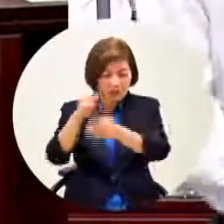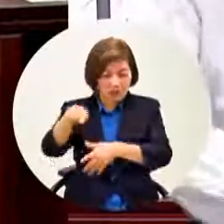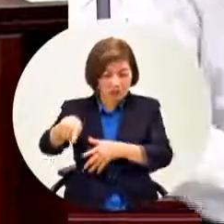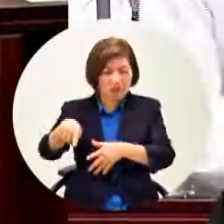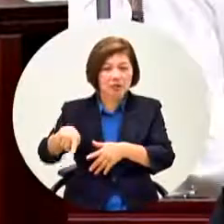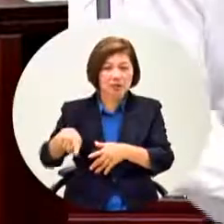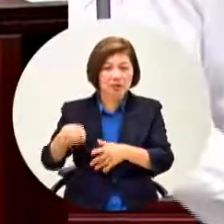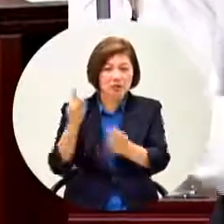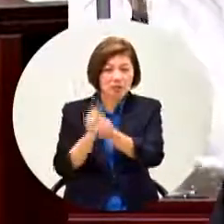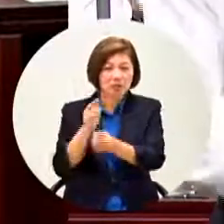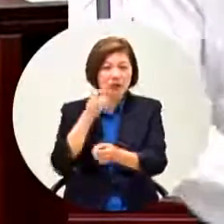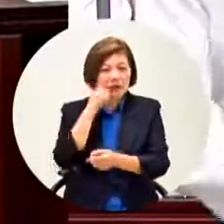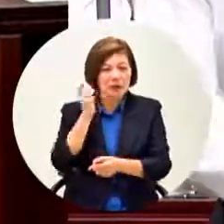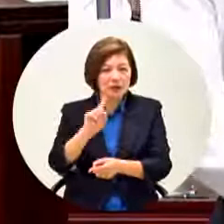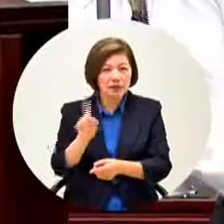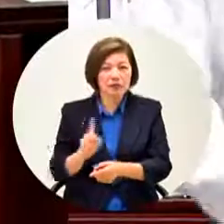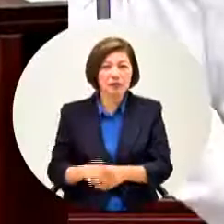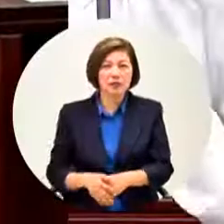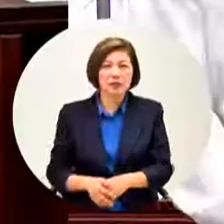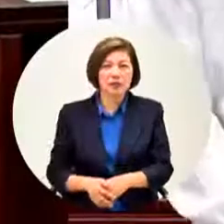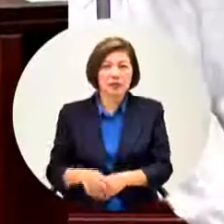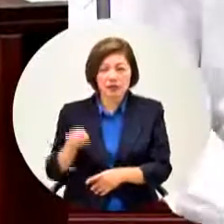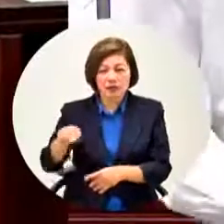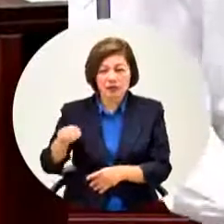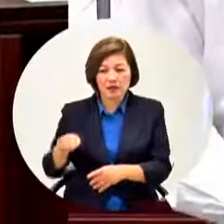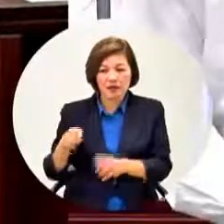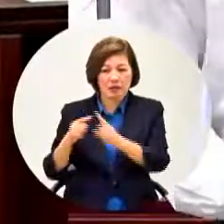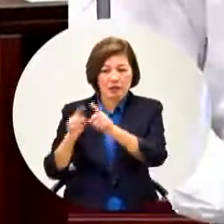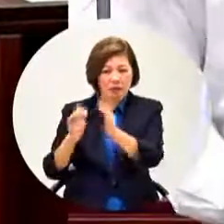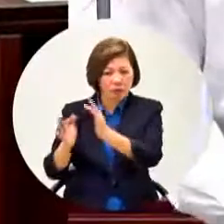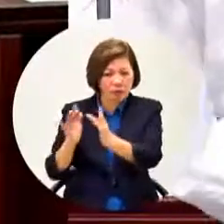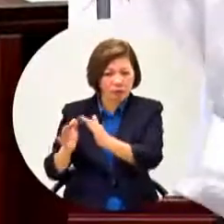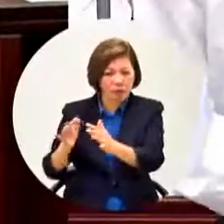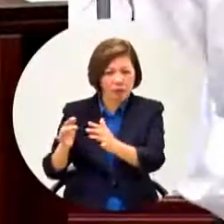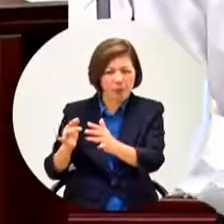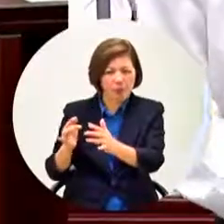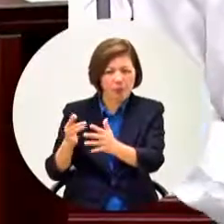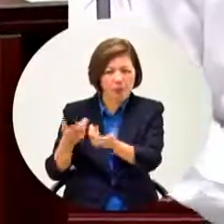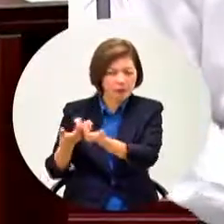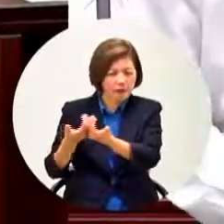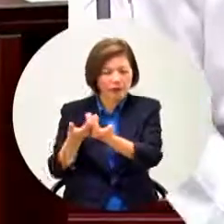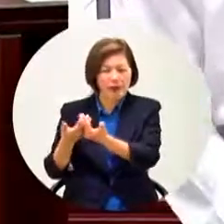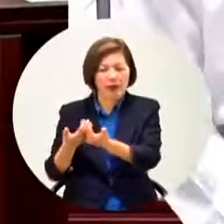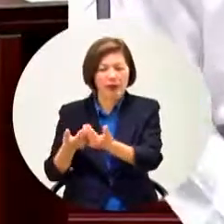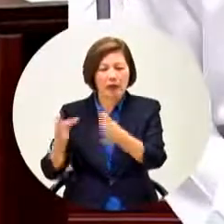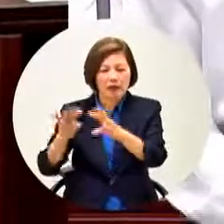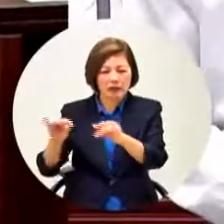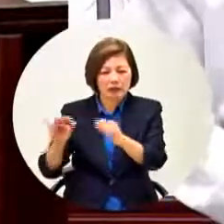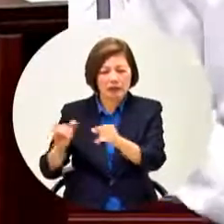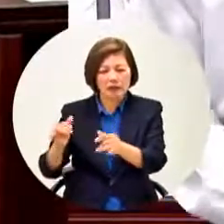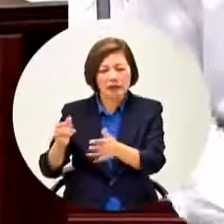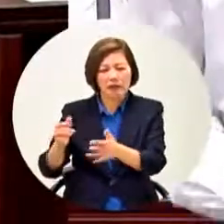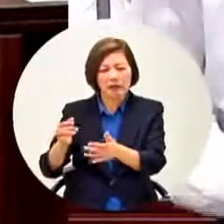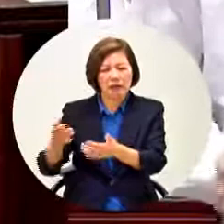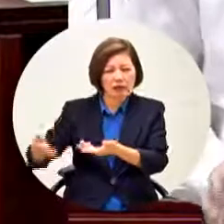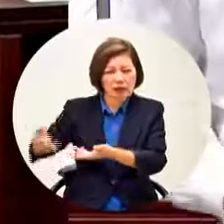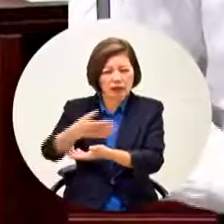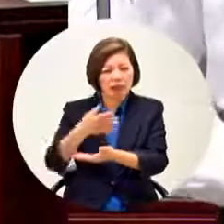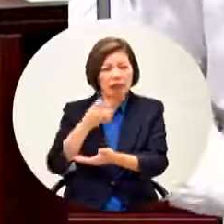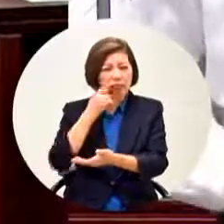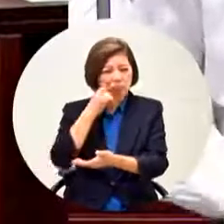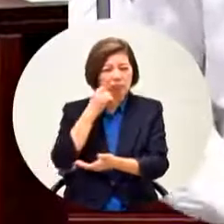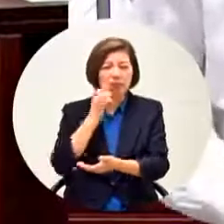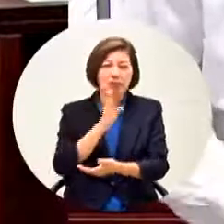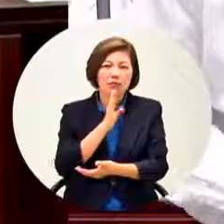个已经建成新城屋已经很密集了，然后目前为止土地出掉是较困难，好出掉，所以说目前是